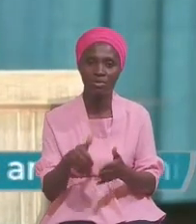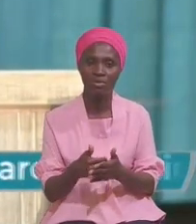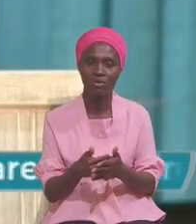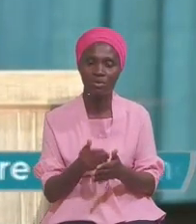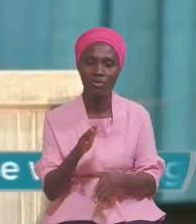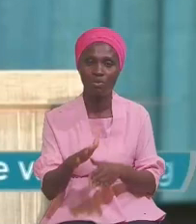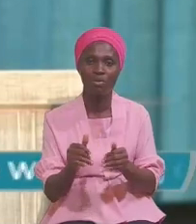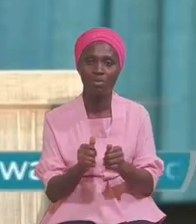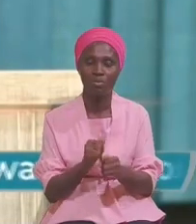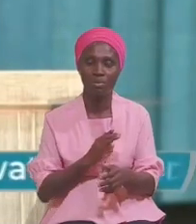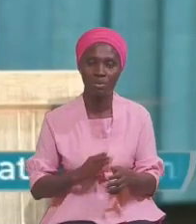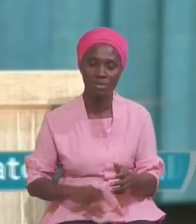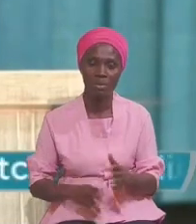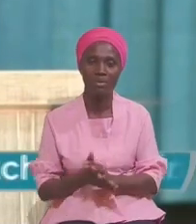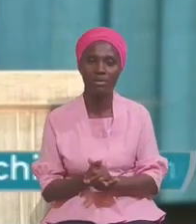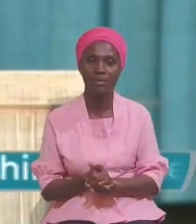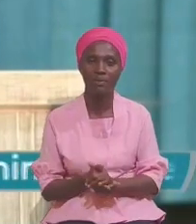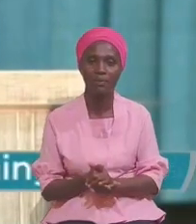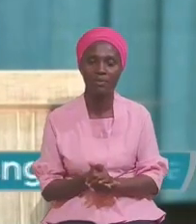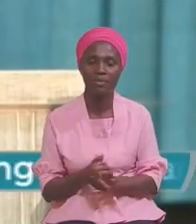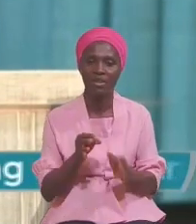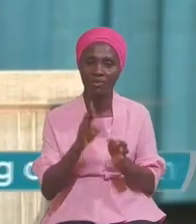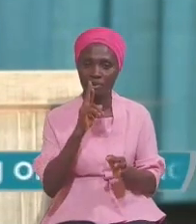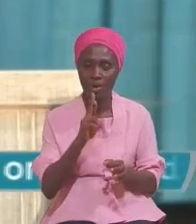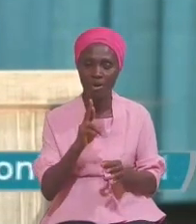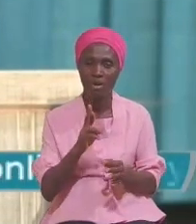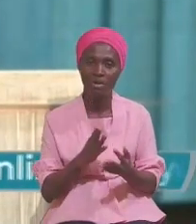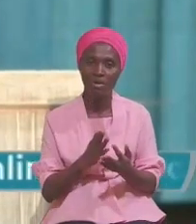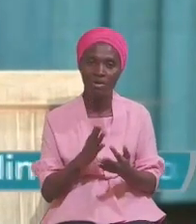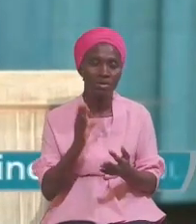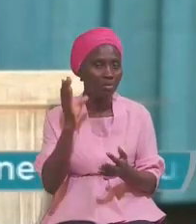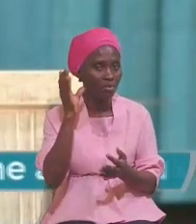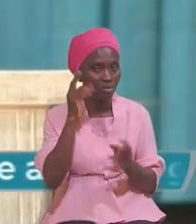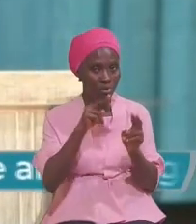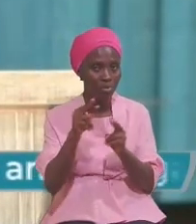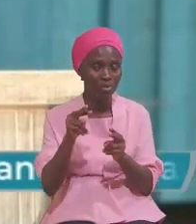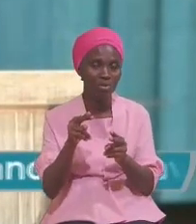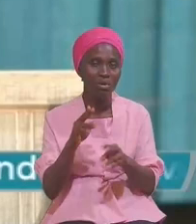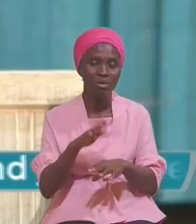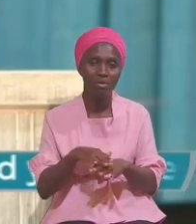Si vous êtes à la radio ou à la télé, vous écoutez la radio, mais